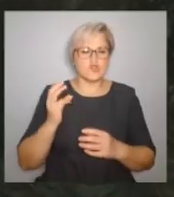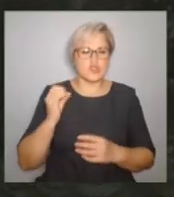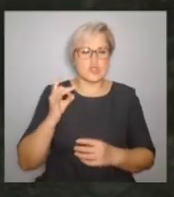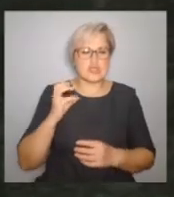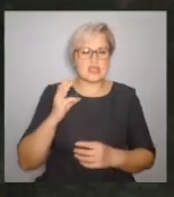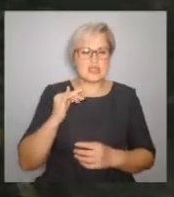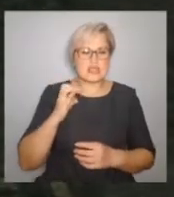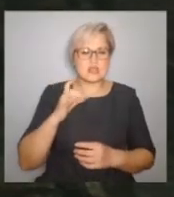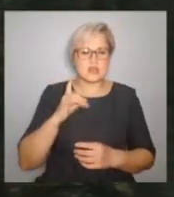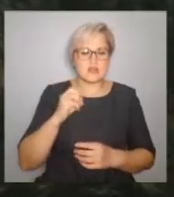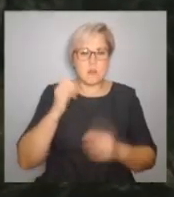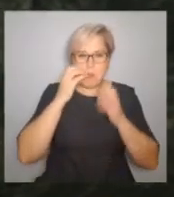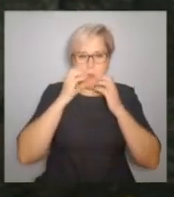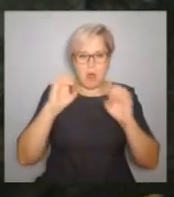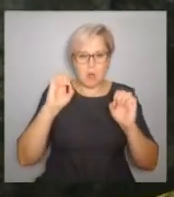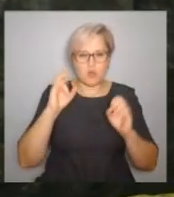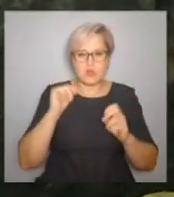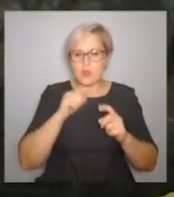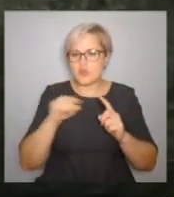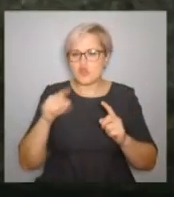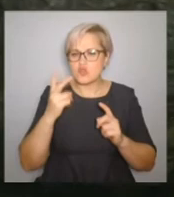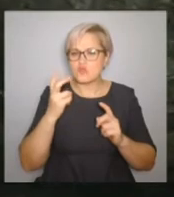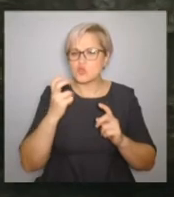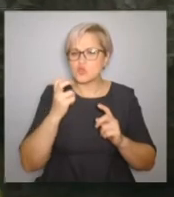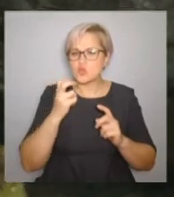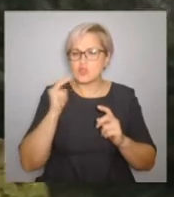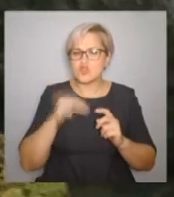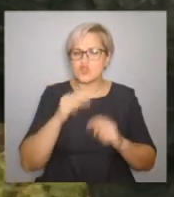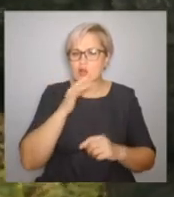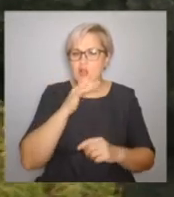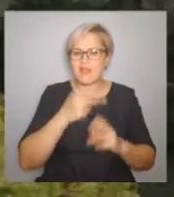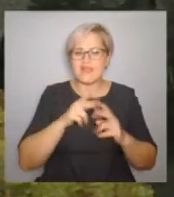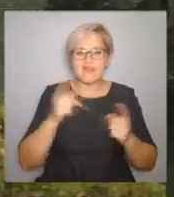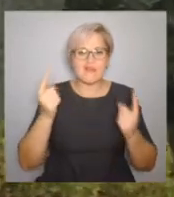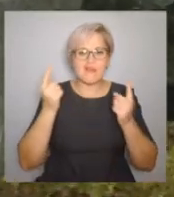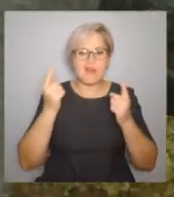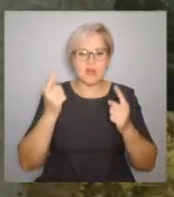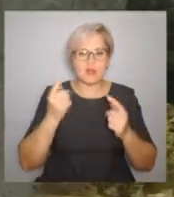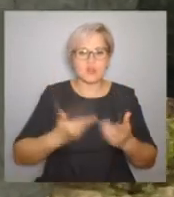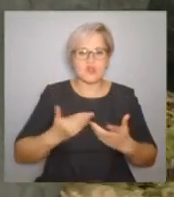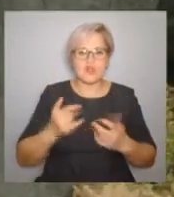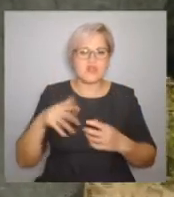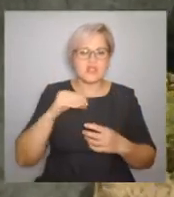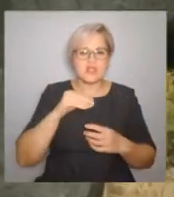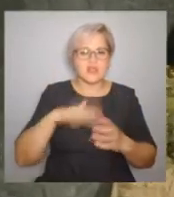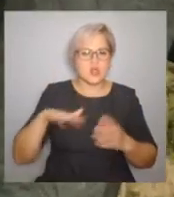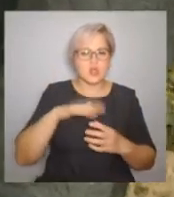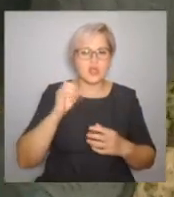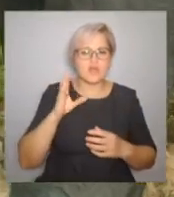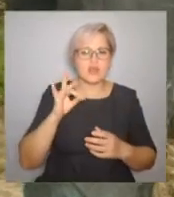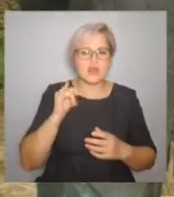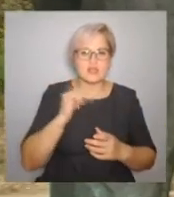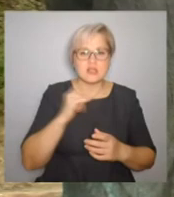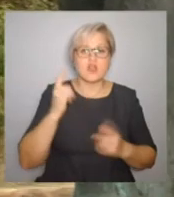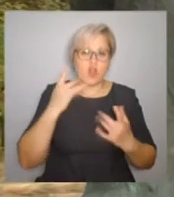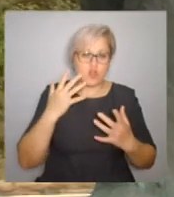Шерстистые мамонты. На протяжении 200 тысяч лет эти гиганты проживали на всей территории Евразии и, конечно же, у нас в Югре. Но менялся климат, становилось